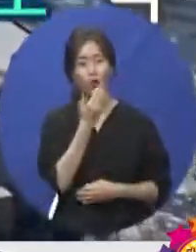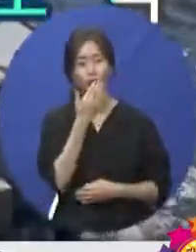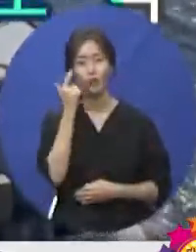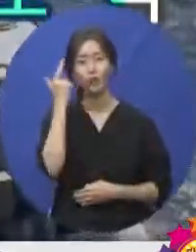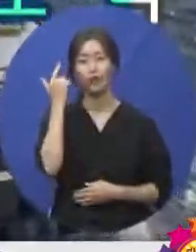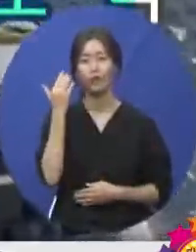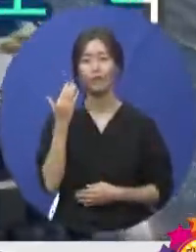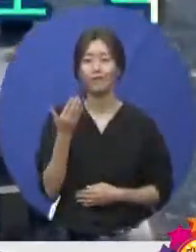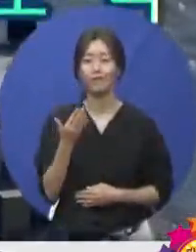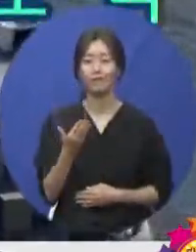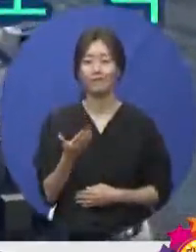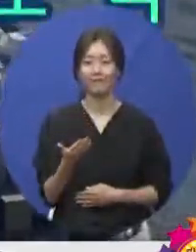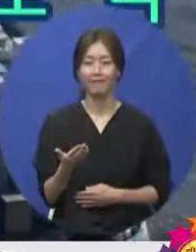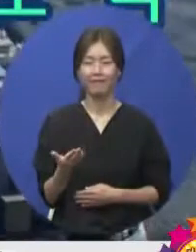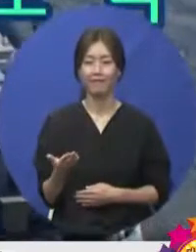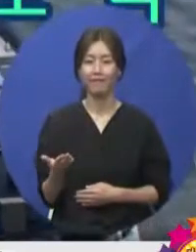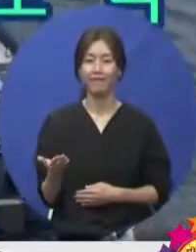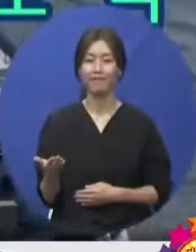웃어보나.